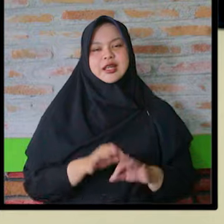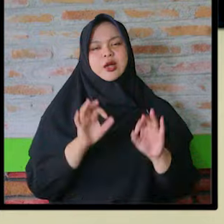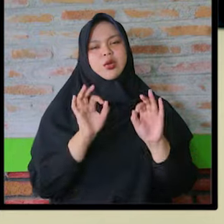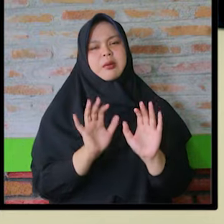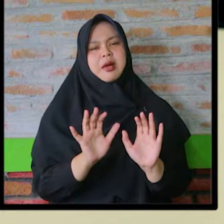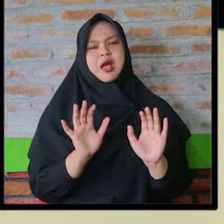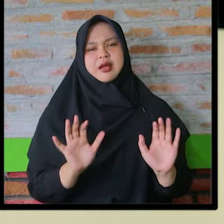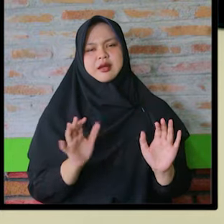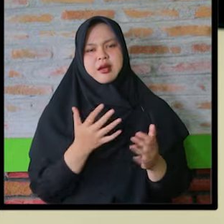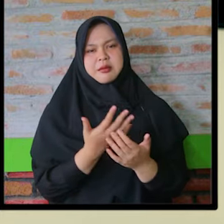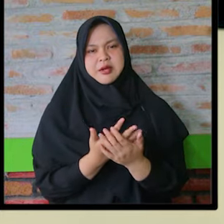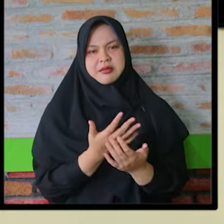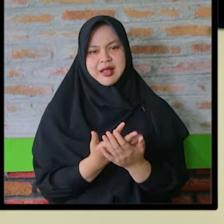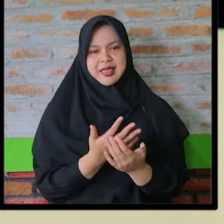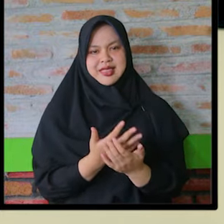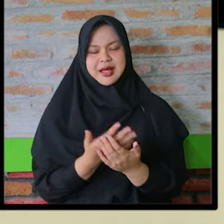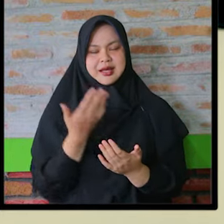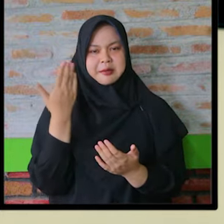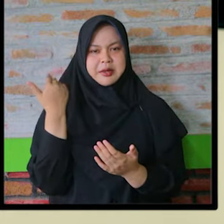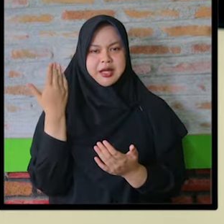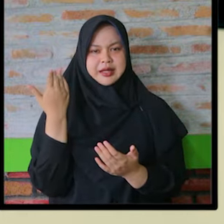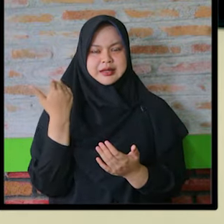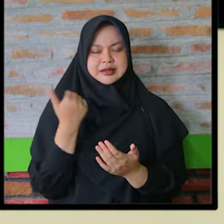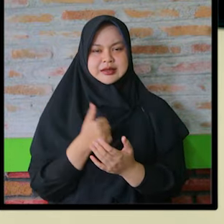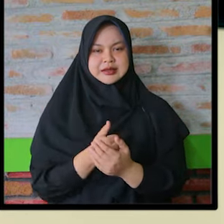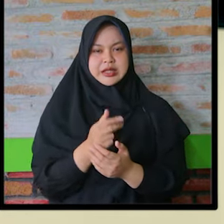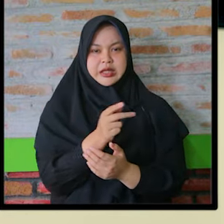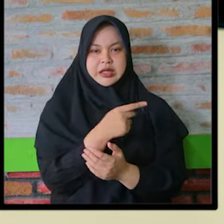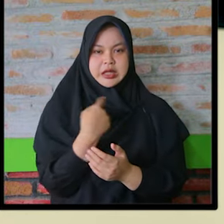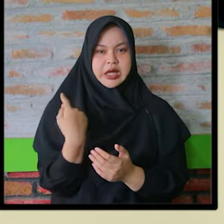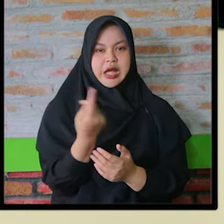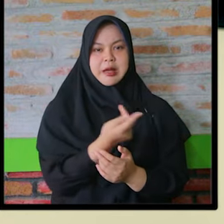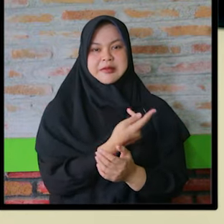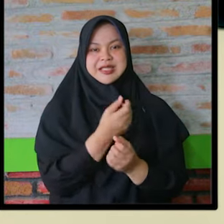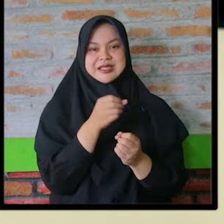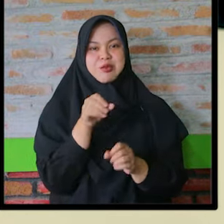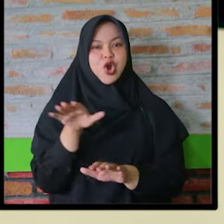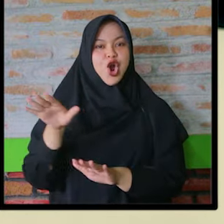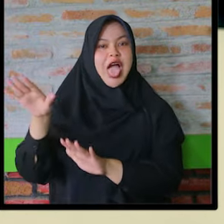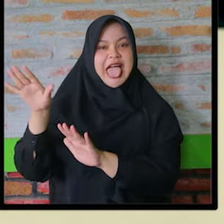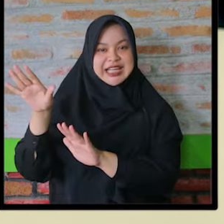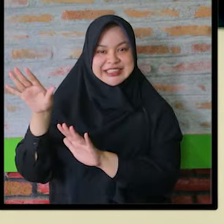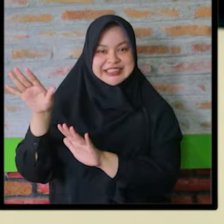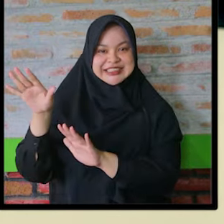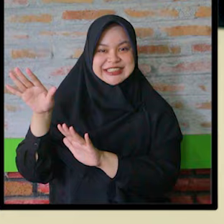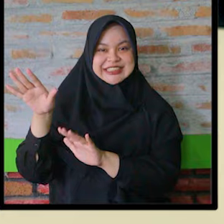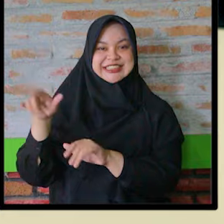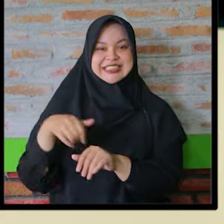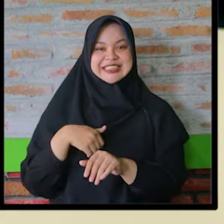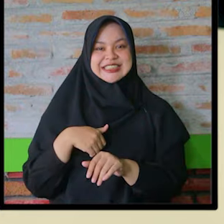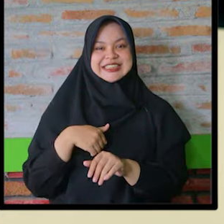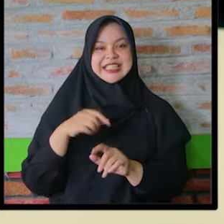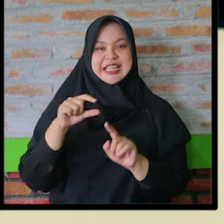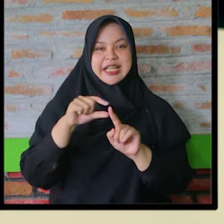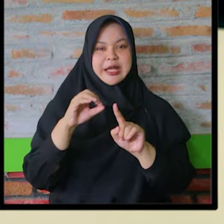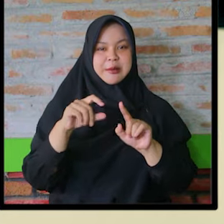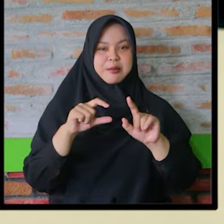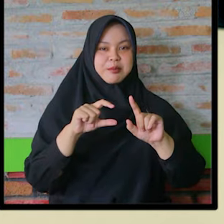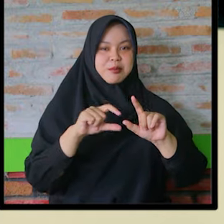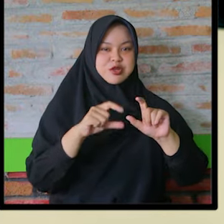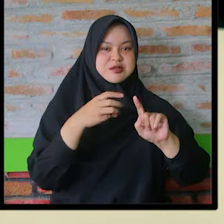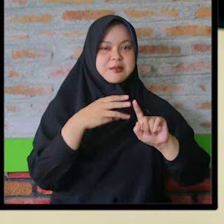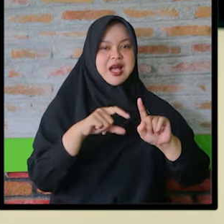banyak permintaan Seperti apa namanya kemarin e kami di Boyolali kan ee menjadi pos bakum kerja sama di sana